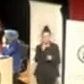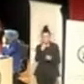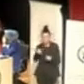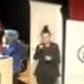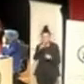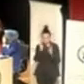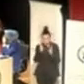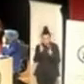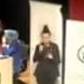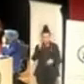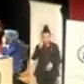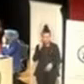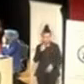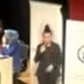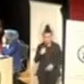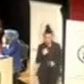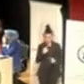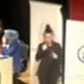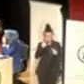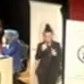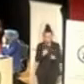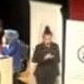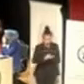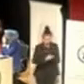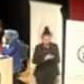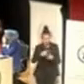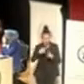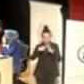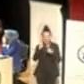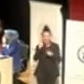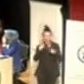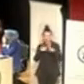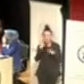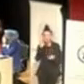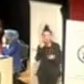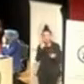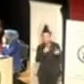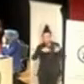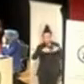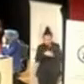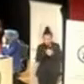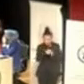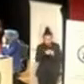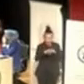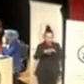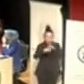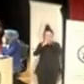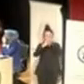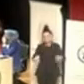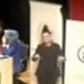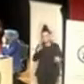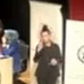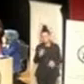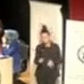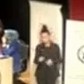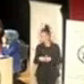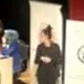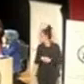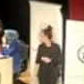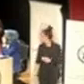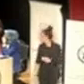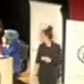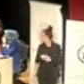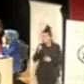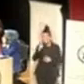işitme engelli olduğunu beyan etmesi durumunda onlar için ayrı bir erişim otantikasyonu sağlanmıştır. Burada pek